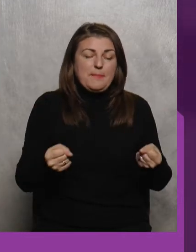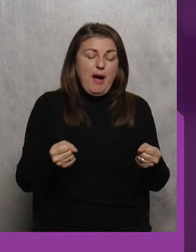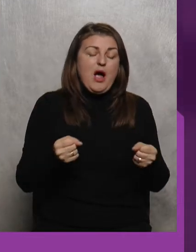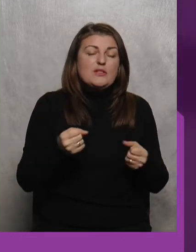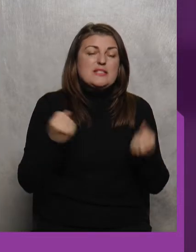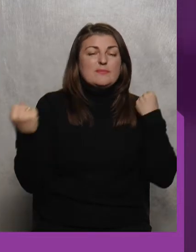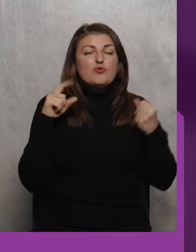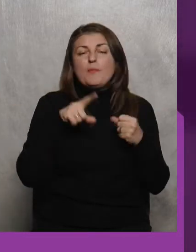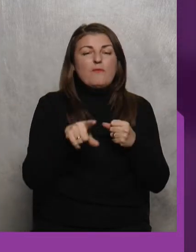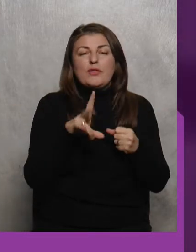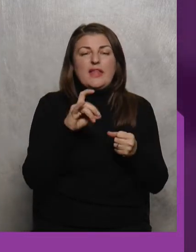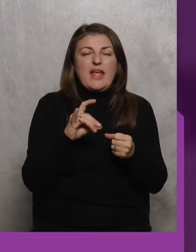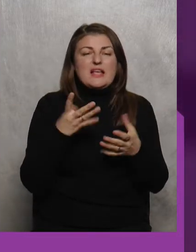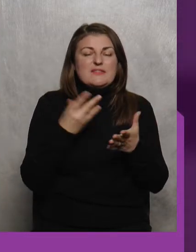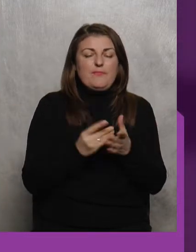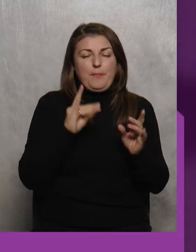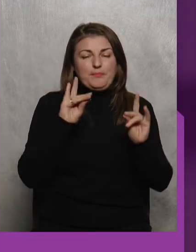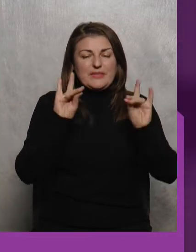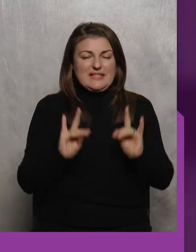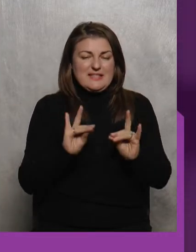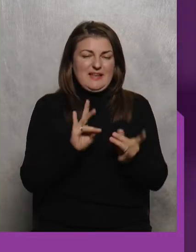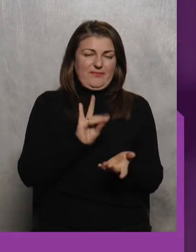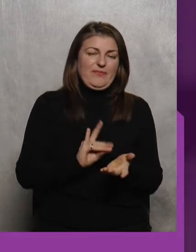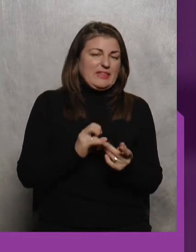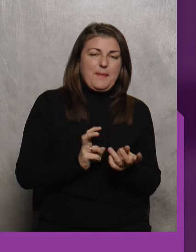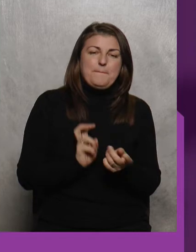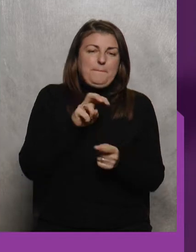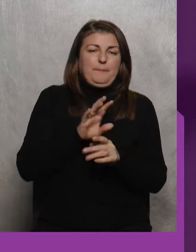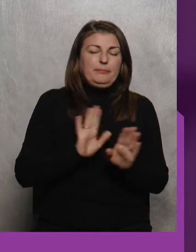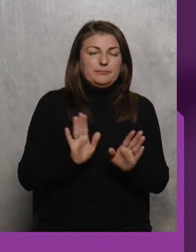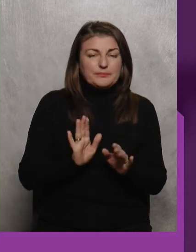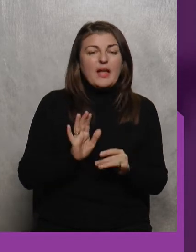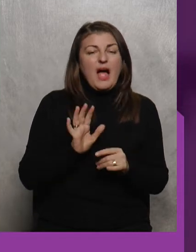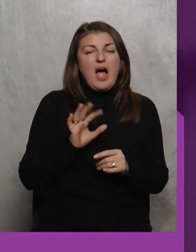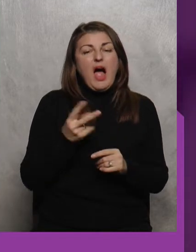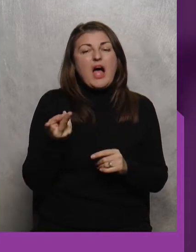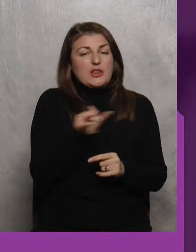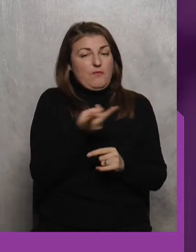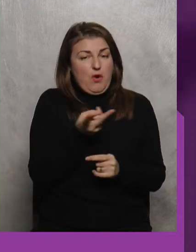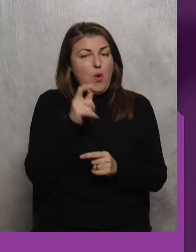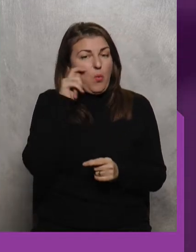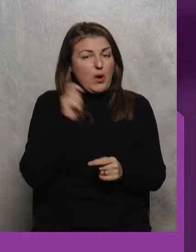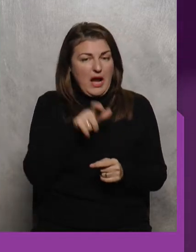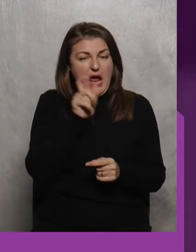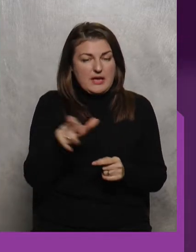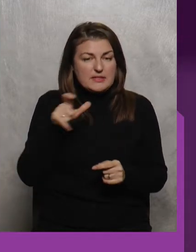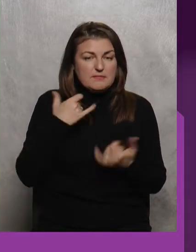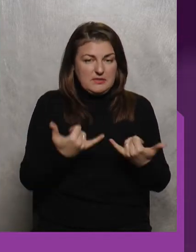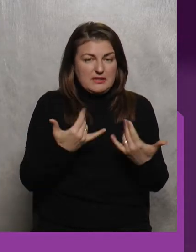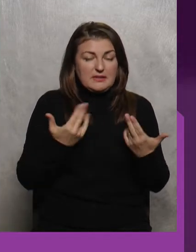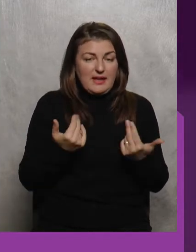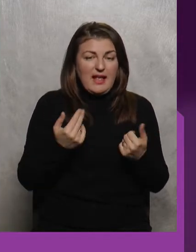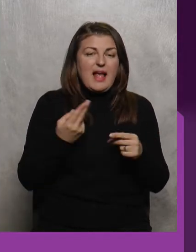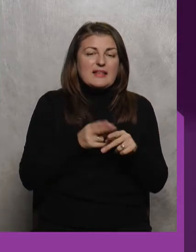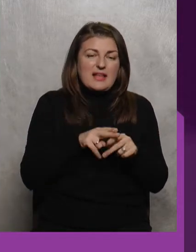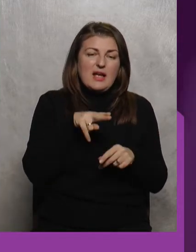щоб вони не піднімали ягодиці від сидіння. Угу. А от скажіть, 2 українців зараз, так? Да, це